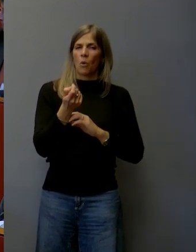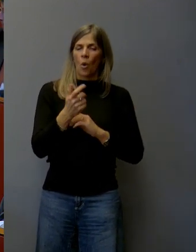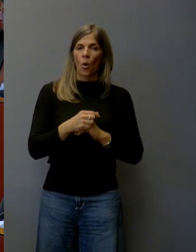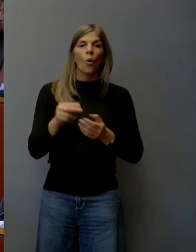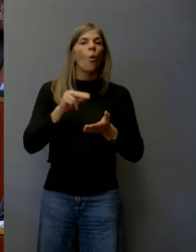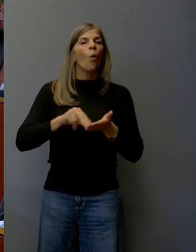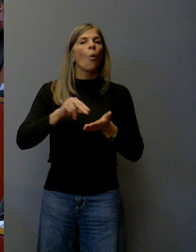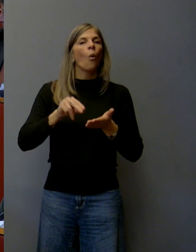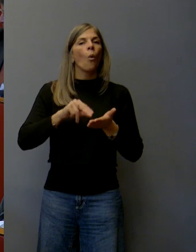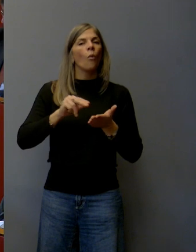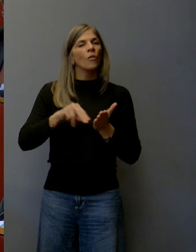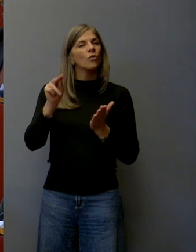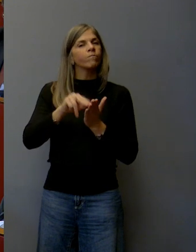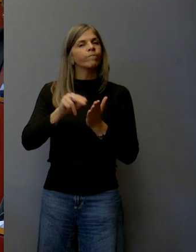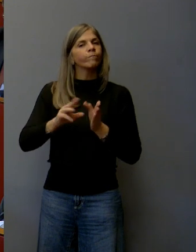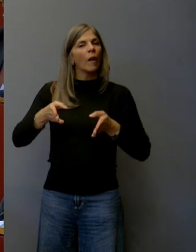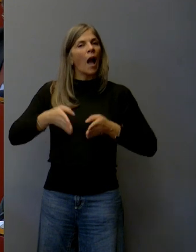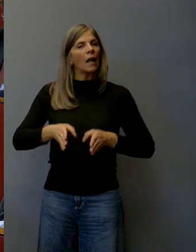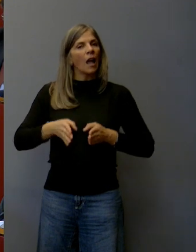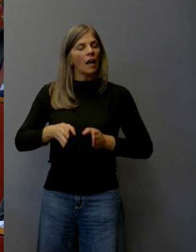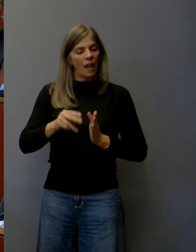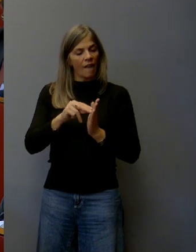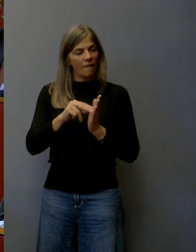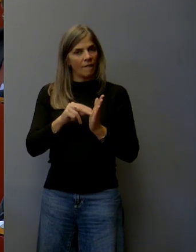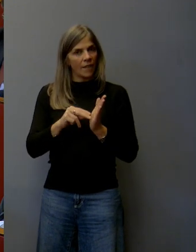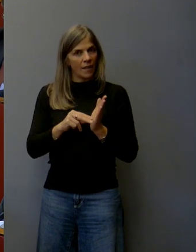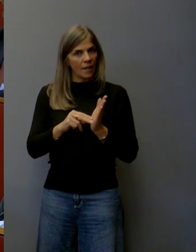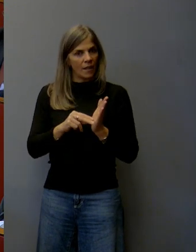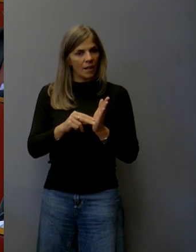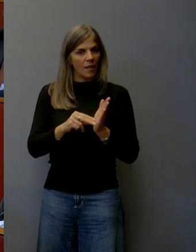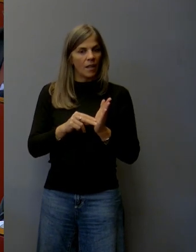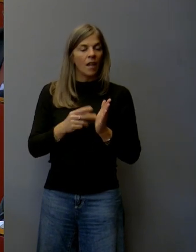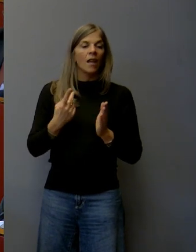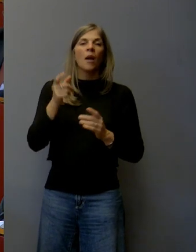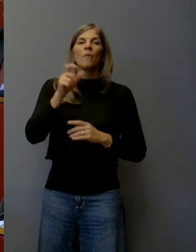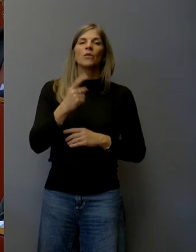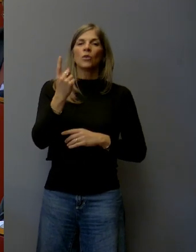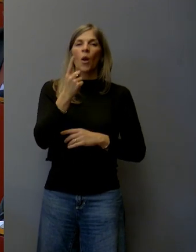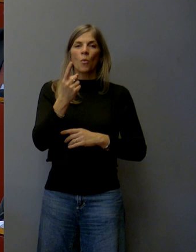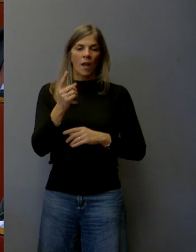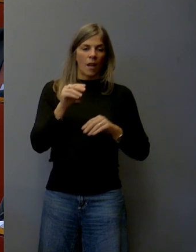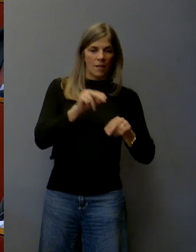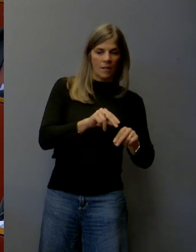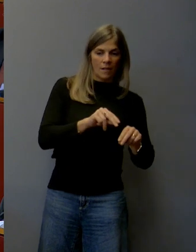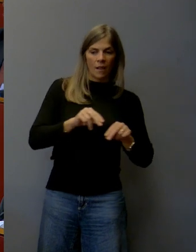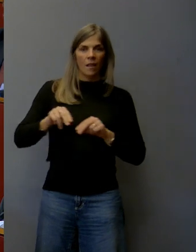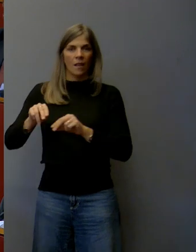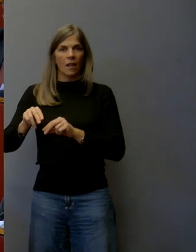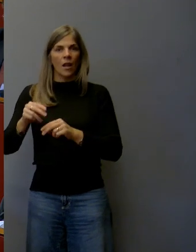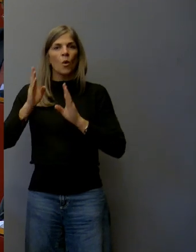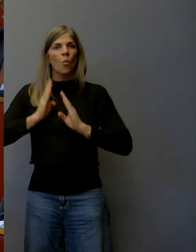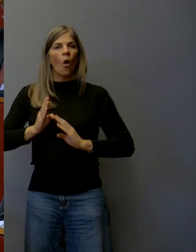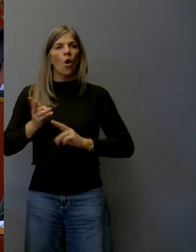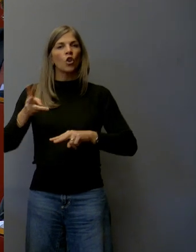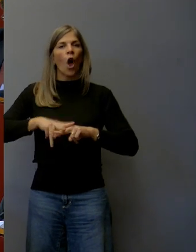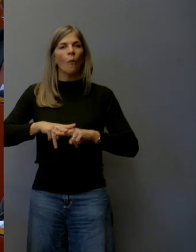al momento mi risulta vedano una responsabile dell'ufficio anagrafe che copre anche un'altra posizione organizzativa Quindi con risultato